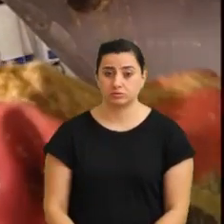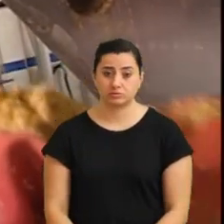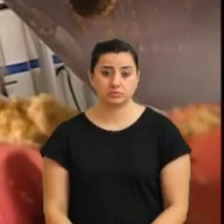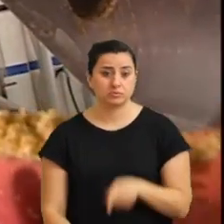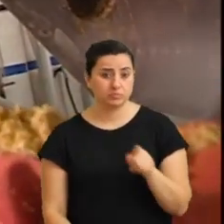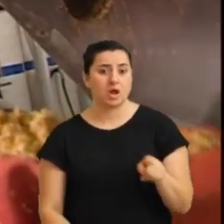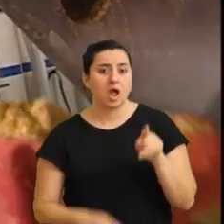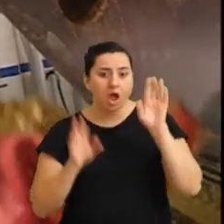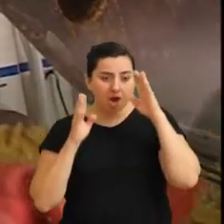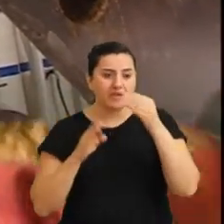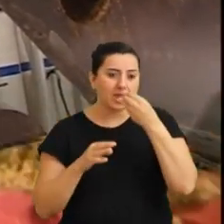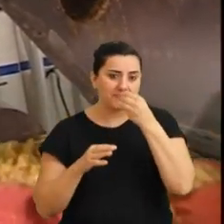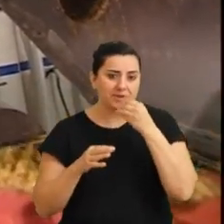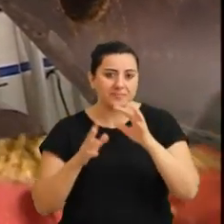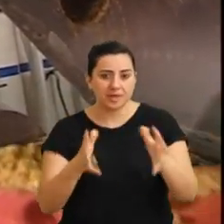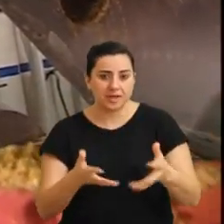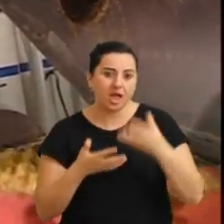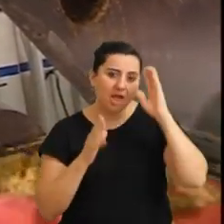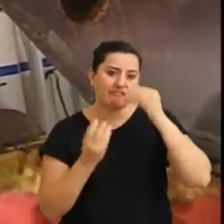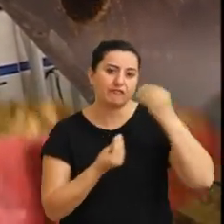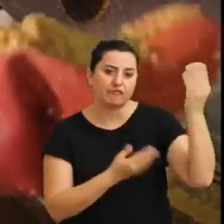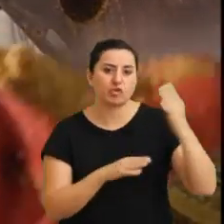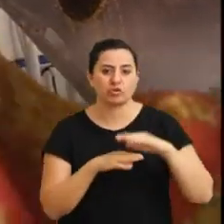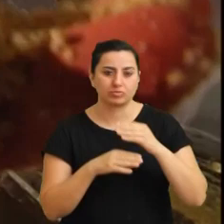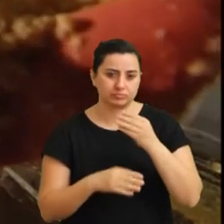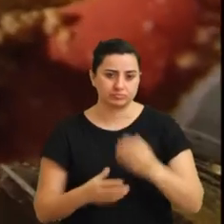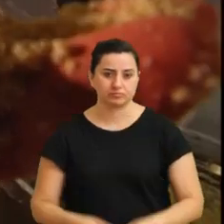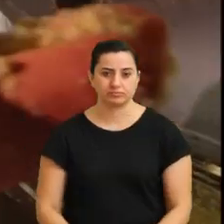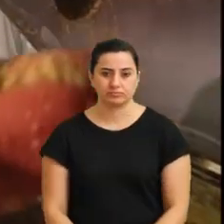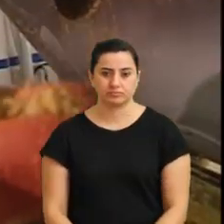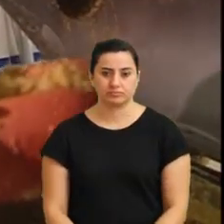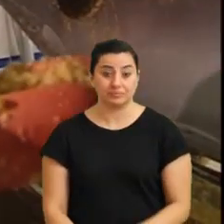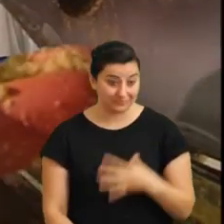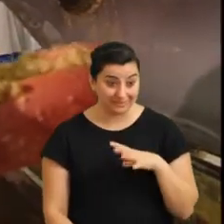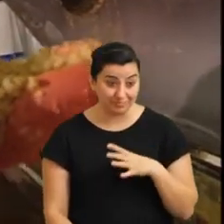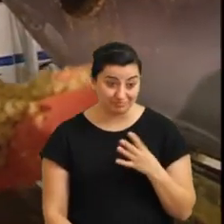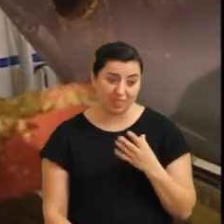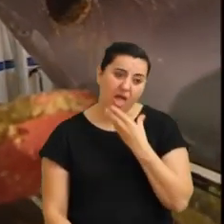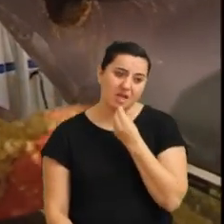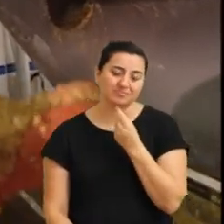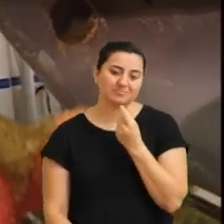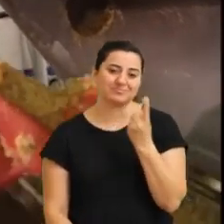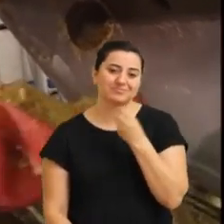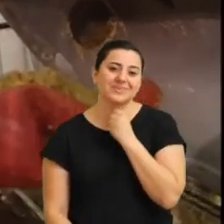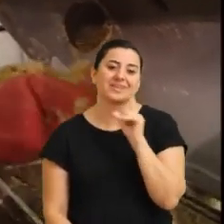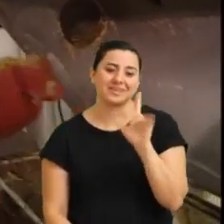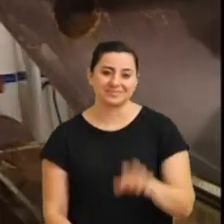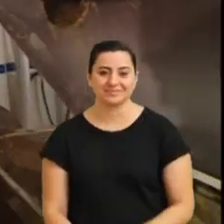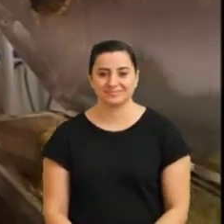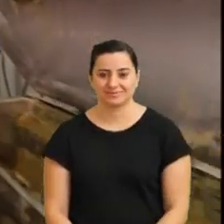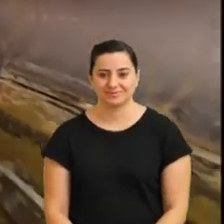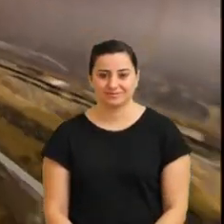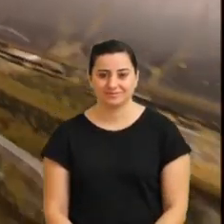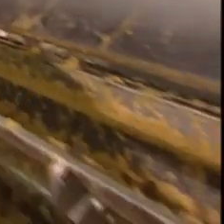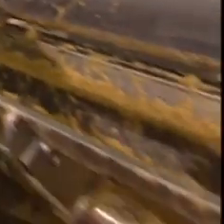Bunlar hayvan yemi olarak kullanılıyor. Gelip buradan alıyorlar, hayvanları besliyorlar. İster misin diyeceğim ama ayıp olacak, o yüzden demiyorum.